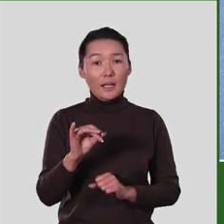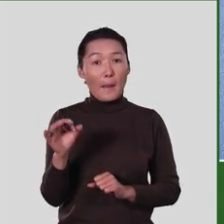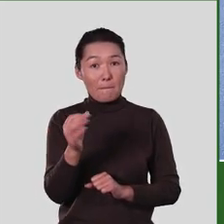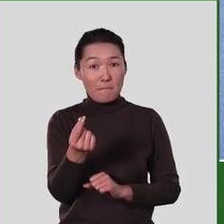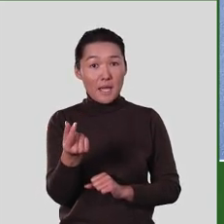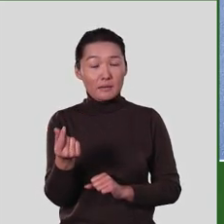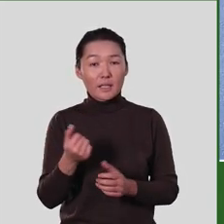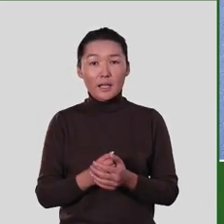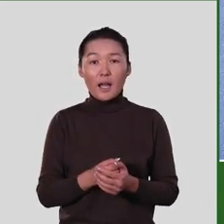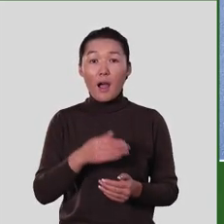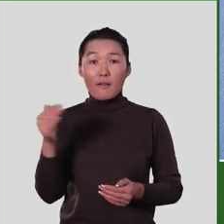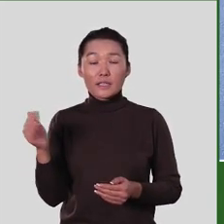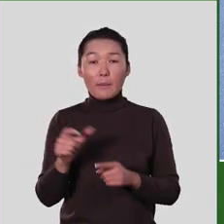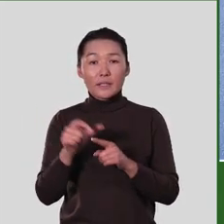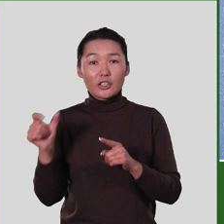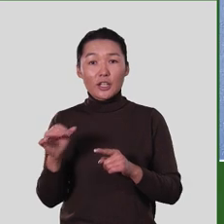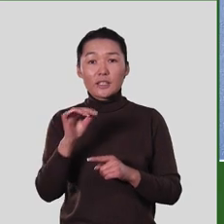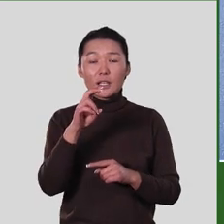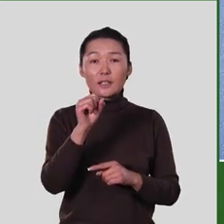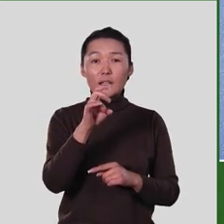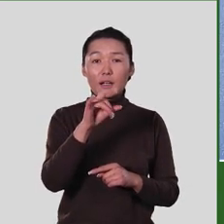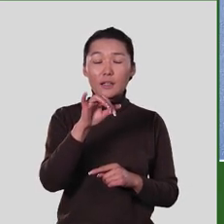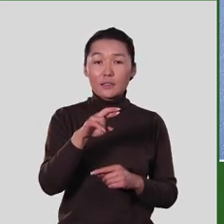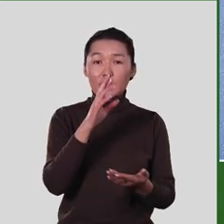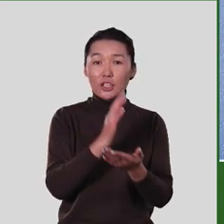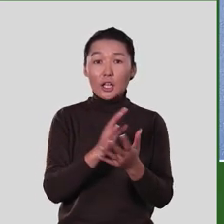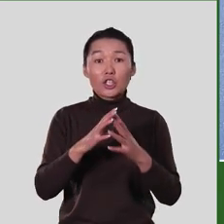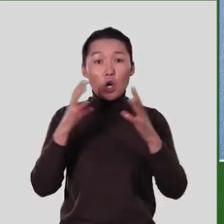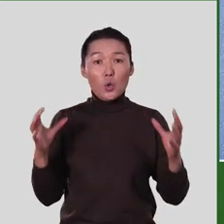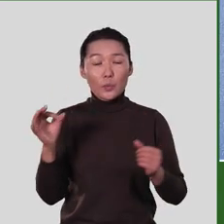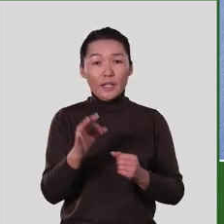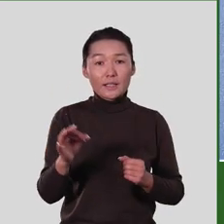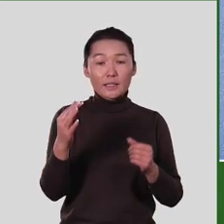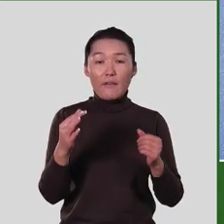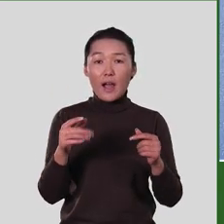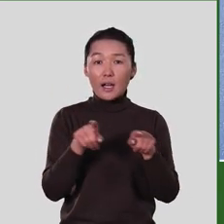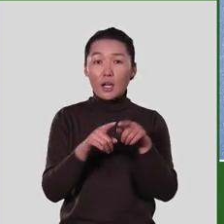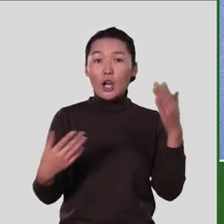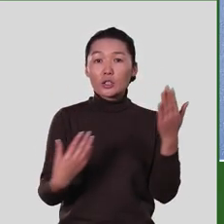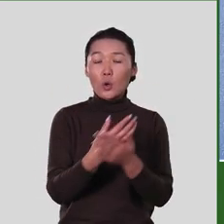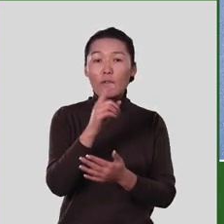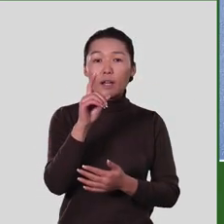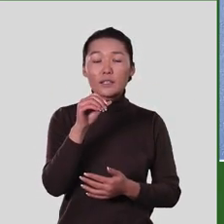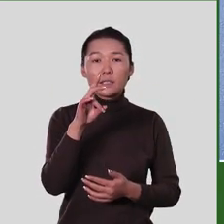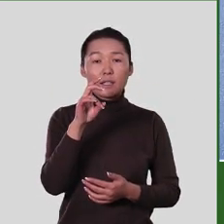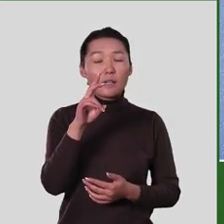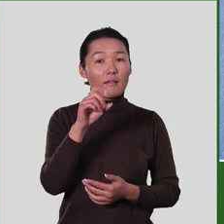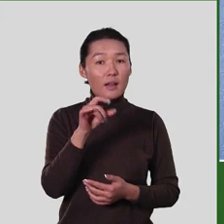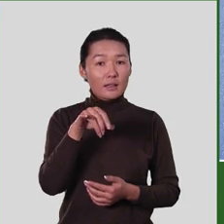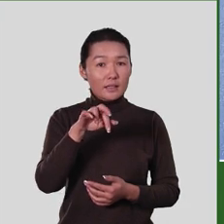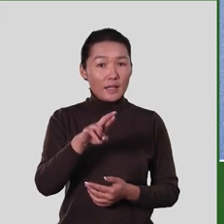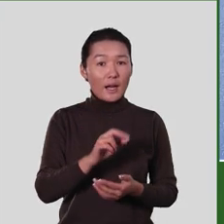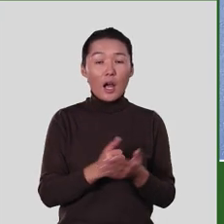В западной части Океании есть такие крупные острова, как Новая Зеландия и Новая